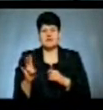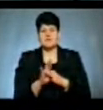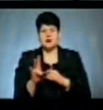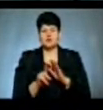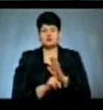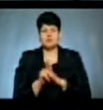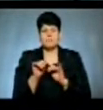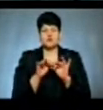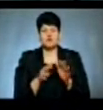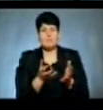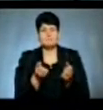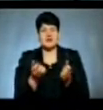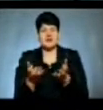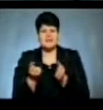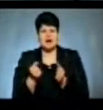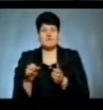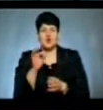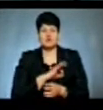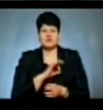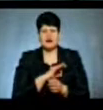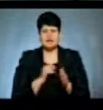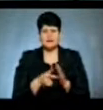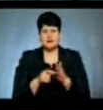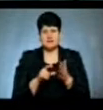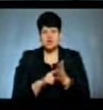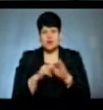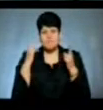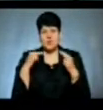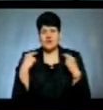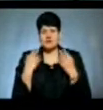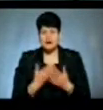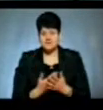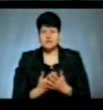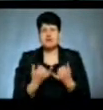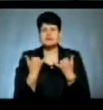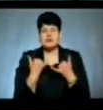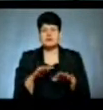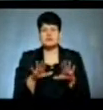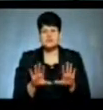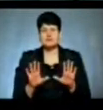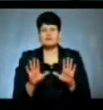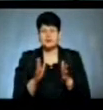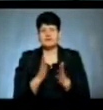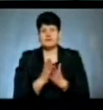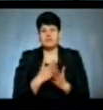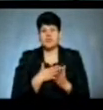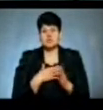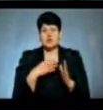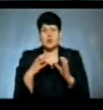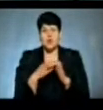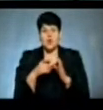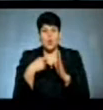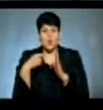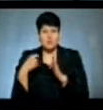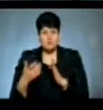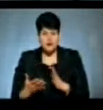розпочала процедуру прийняття у користування приміщення монастиря, де діяв архів. Зараз на місці події перебуває наша знімальна група. Більше про